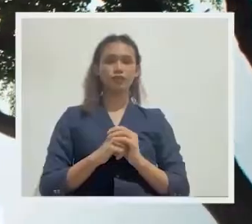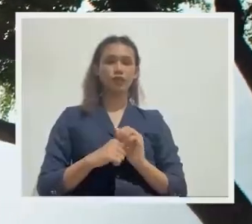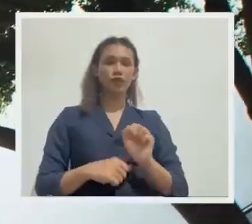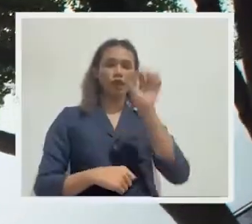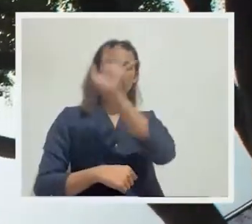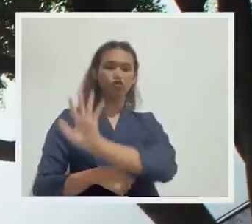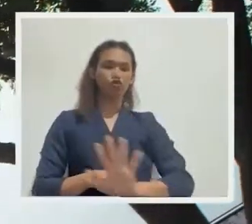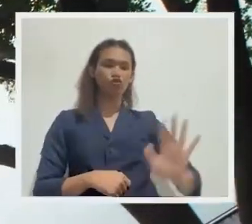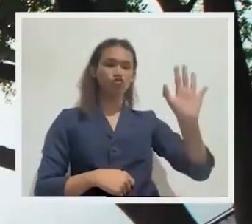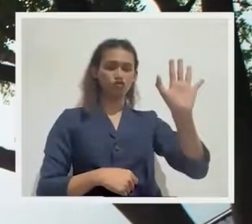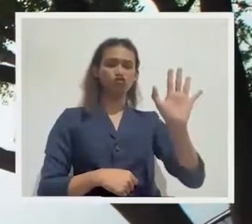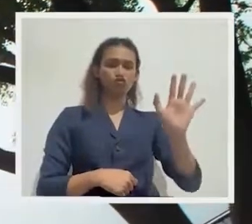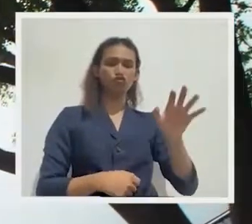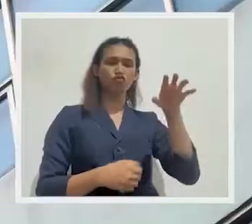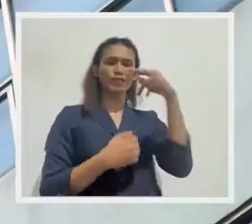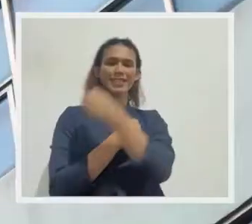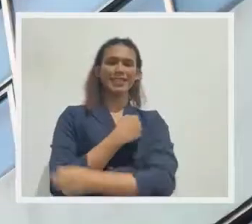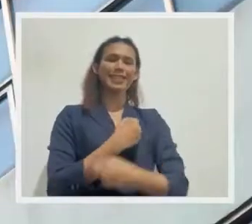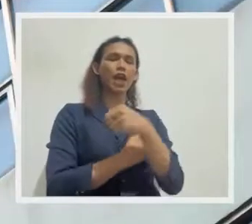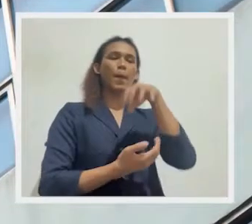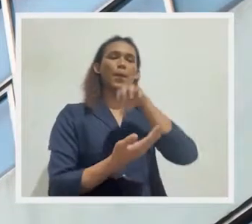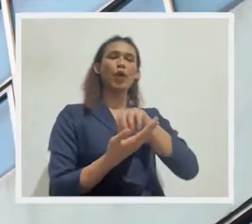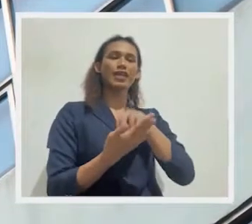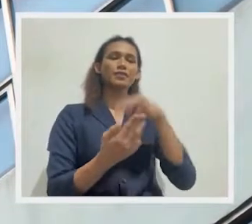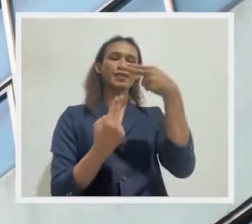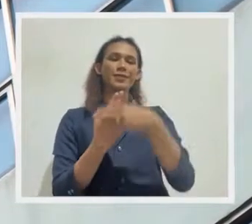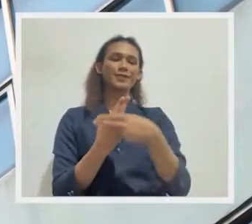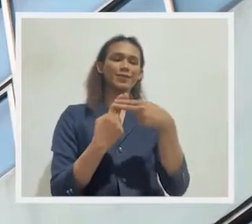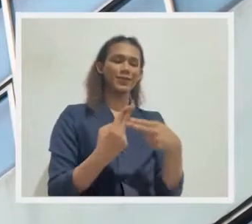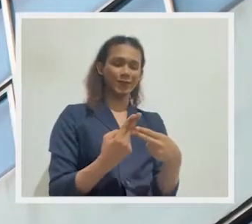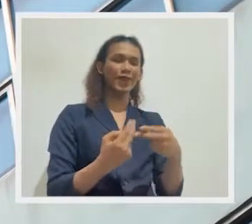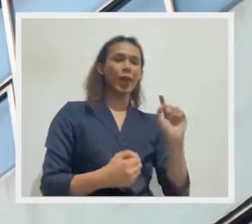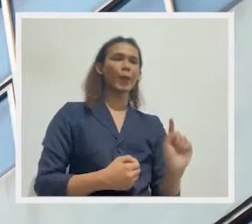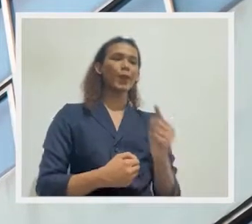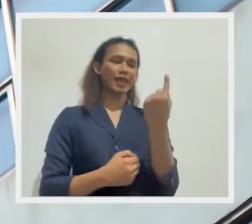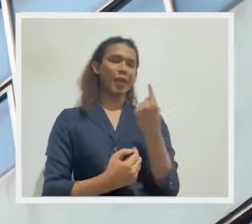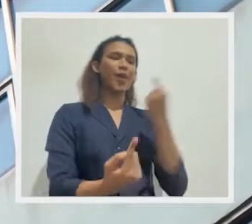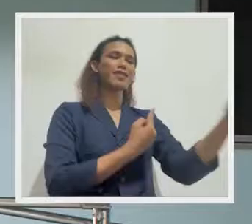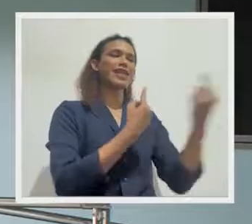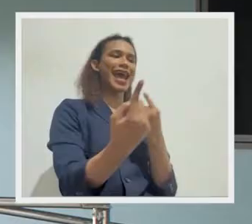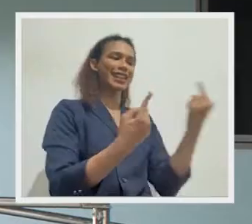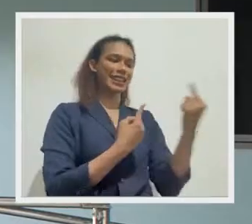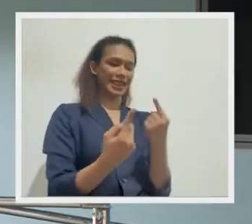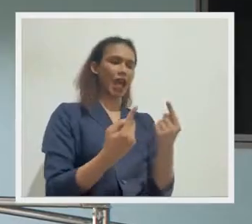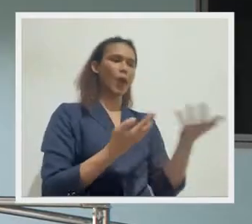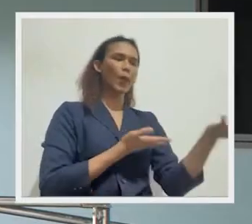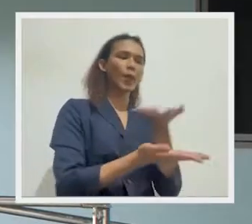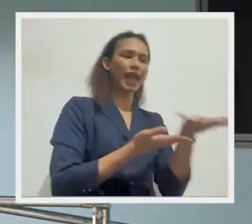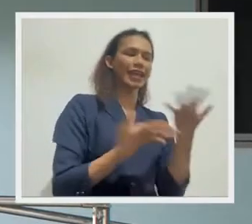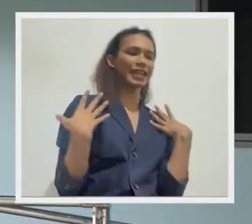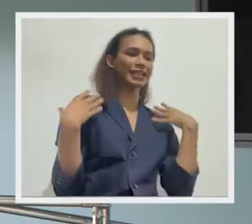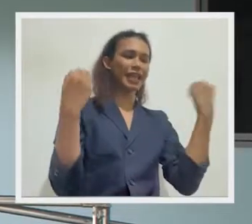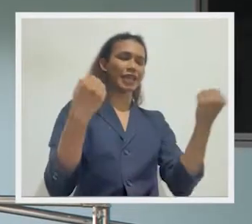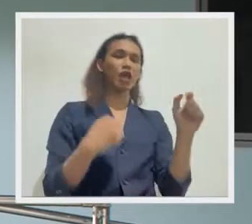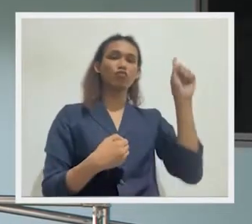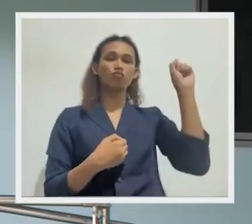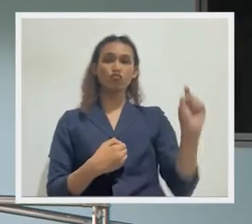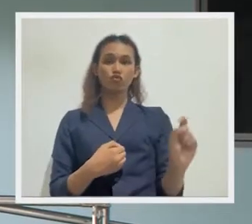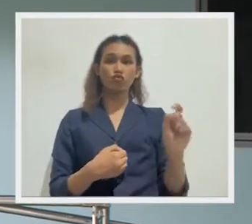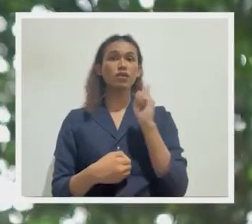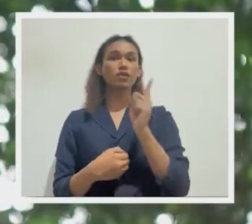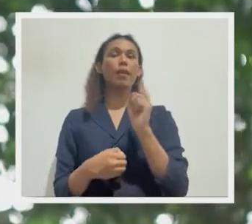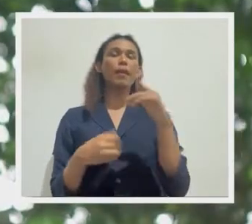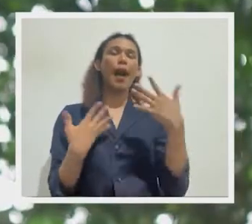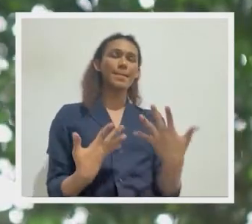Di berbagai penjuru negeri, puskesmas adalah tempat pertama yang akan didatangi saat membutuhkan pelayanan kesehatan. Karena